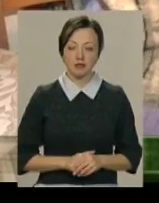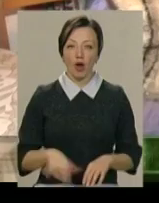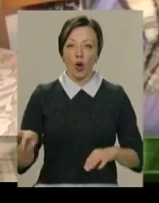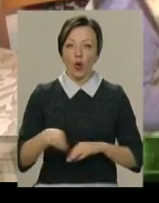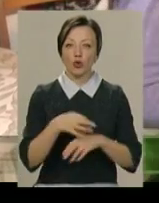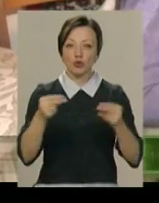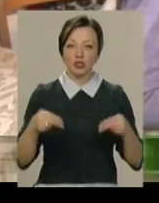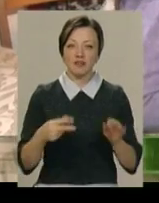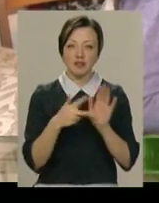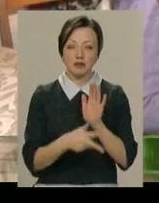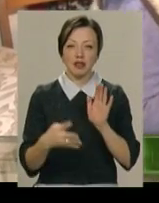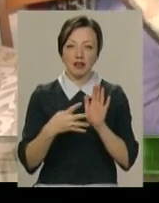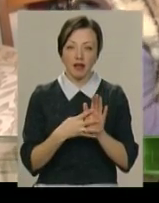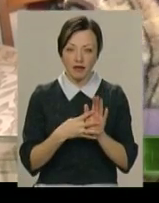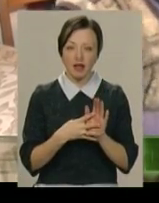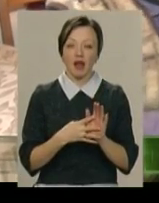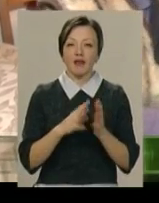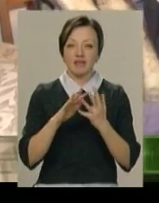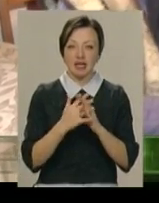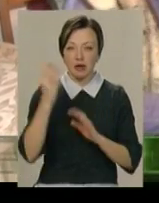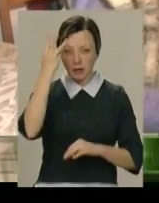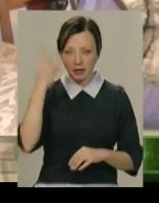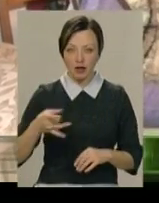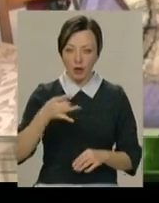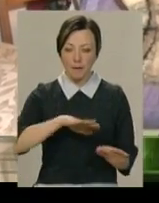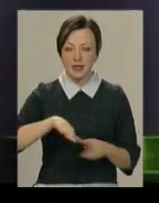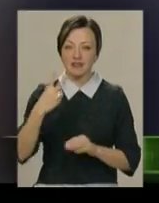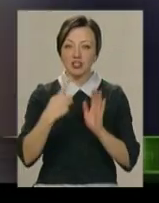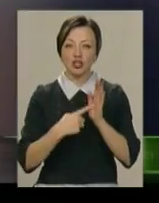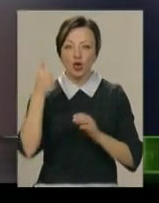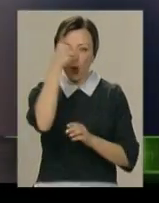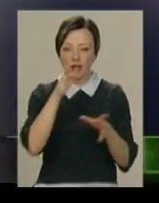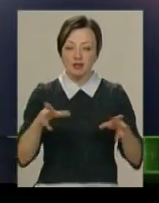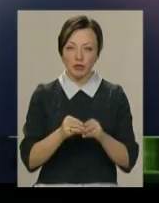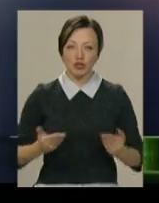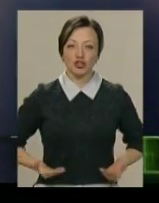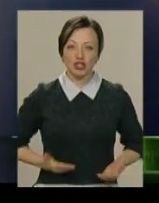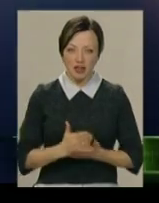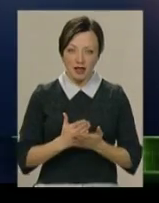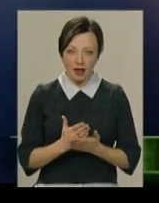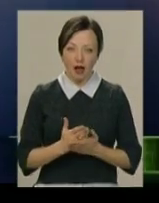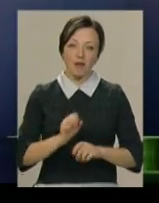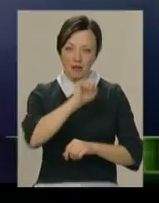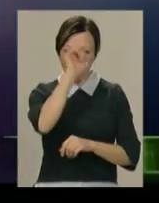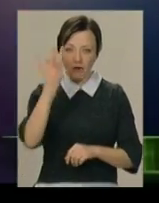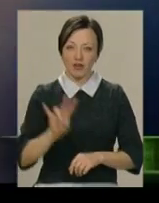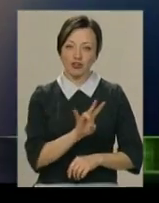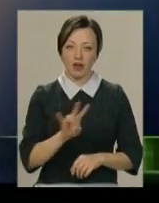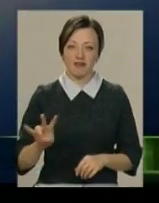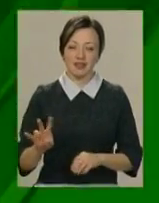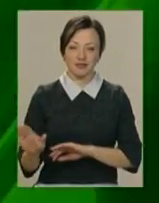Одружитися у 89 у Климашівці Хмельницького району після 26 років спільного життя старожил повінчався з